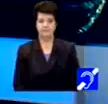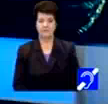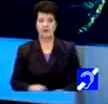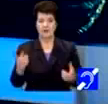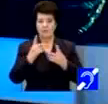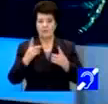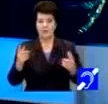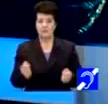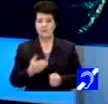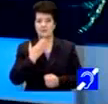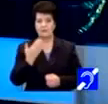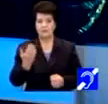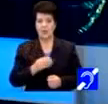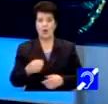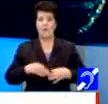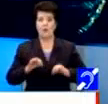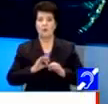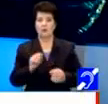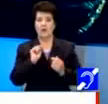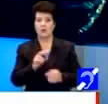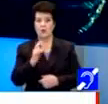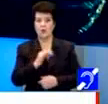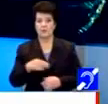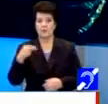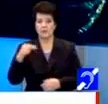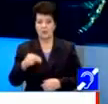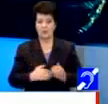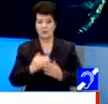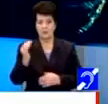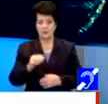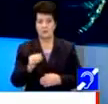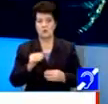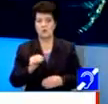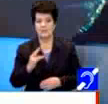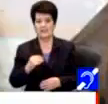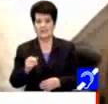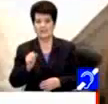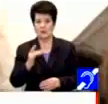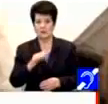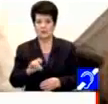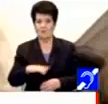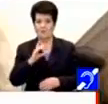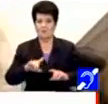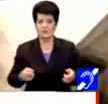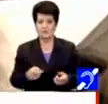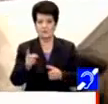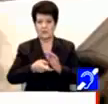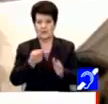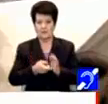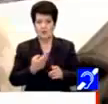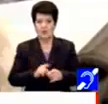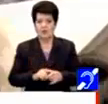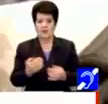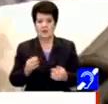O informație de ultimă oră. Procuratura Anticorupție anunță că președintele Curții Supreme de Justiție, Ion Druță, a fost reținut în urma audierii lui,